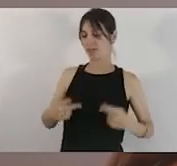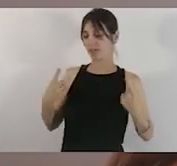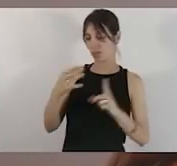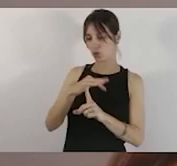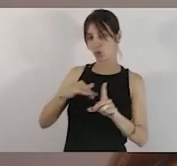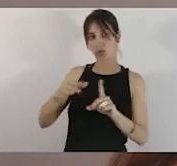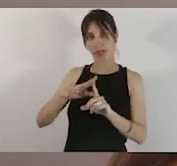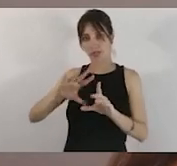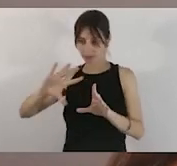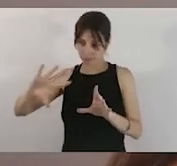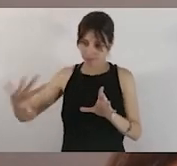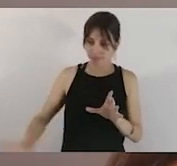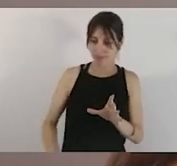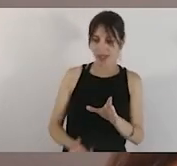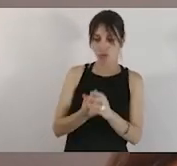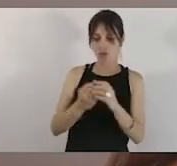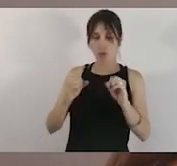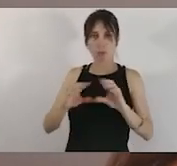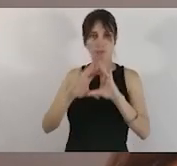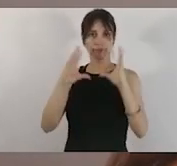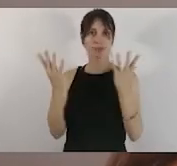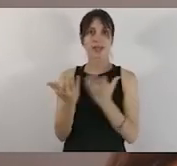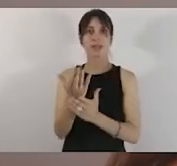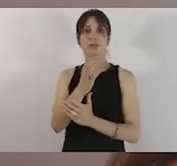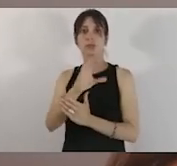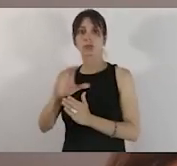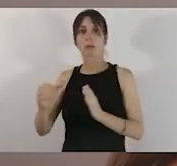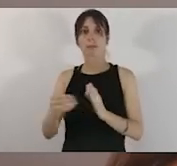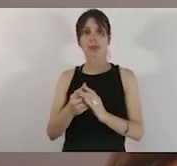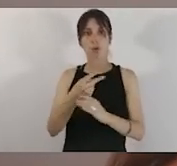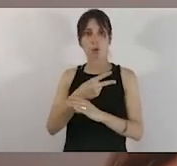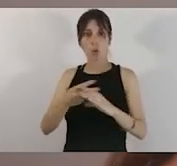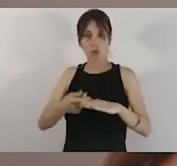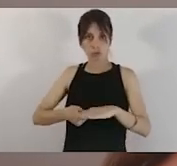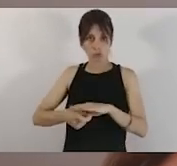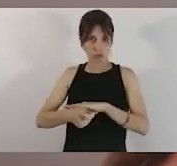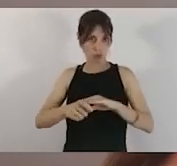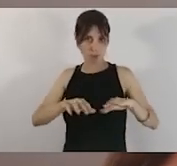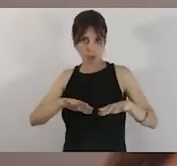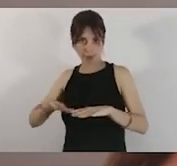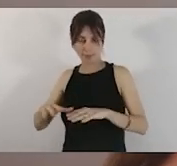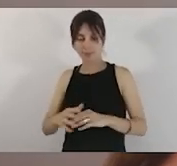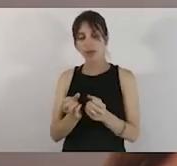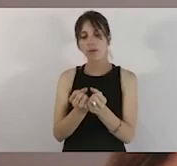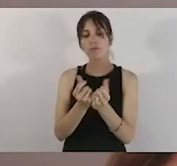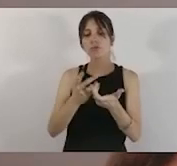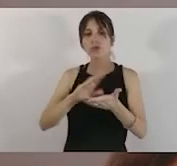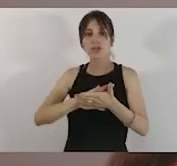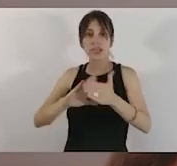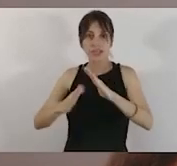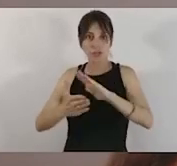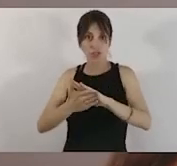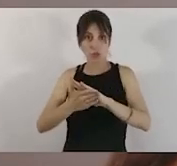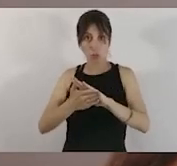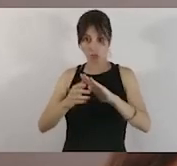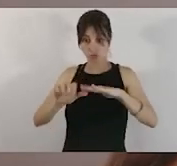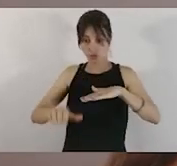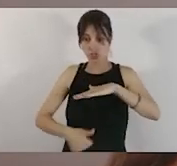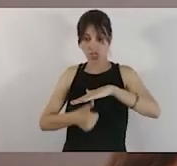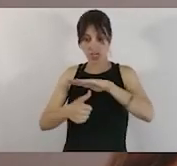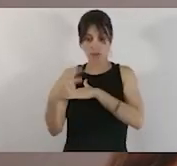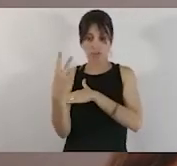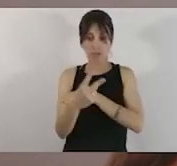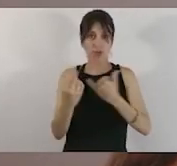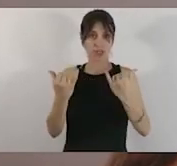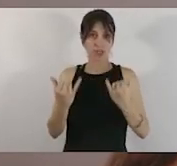subventions sont de l'ordre d'un peu moins de 100 000 euros et un certain nombre d'associations qui siègent dans notre secteur sont concernées par cette